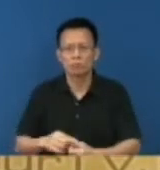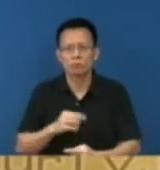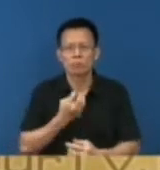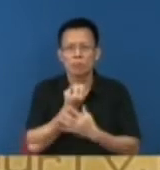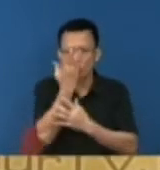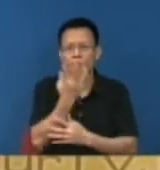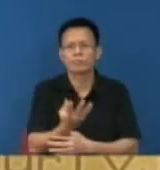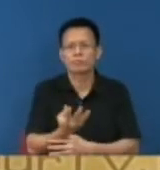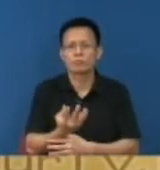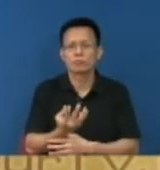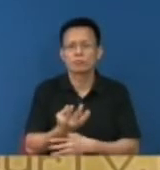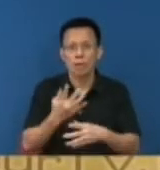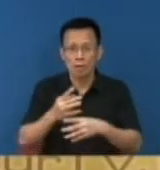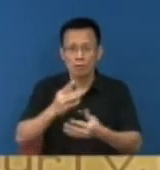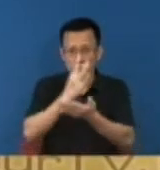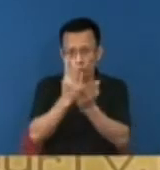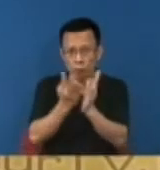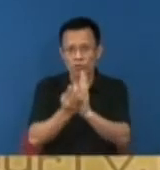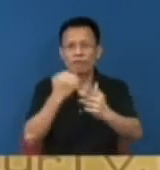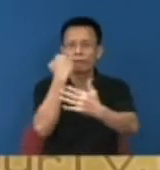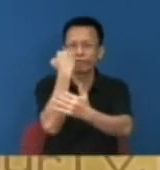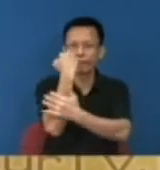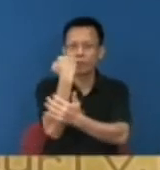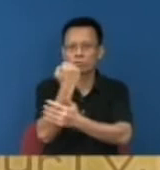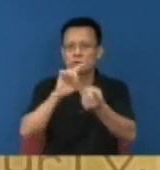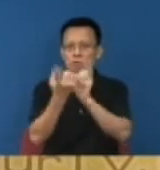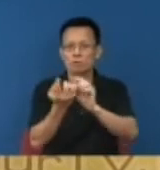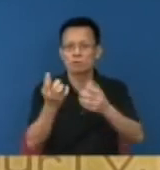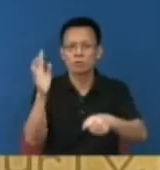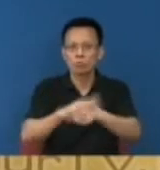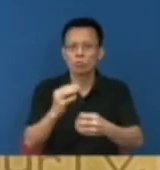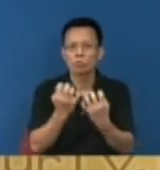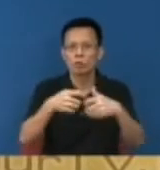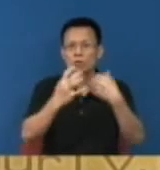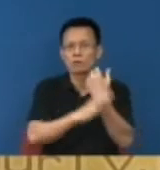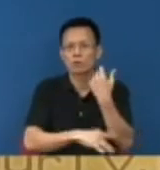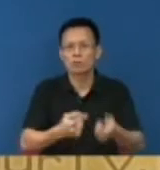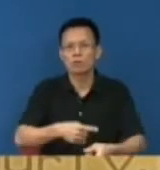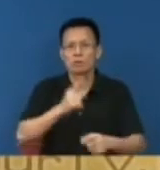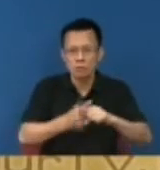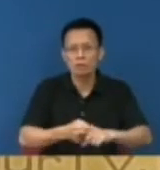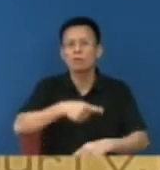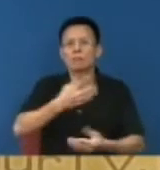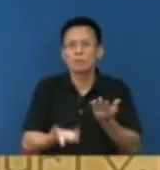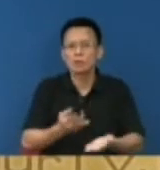何要反對嘅遞補機制，無論你係出於真心亦係假意嘅，即係泛